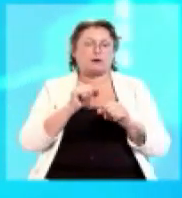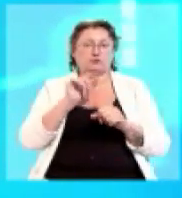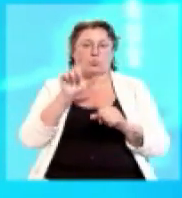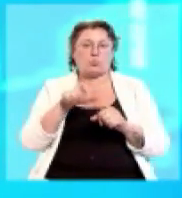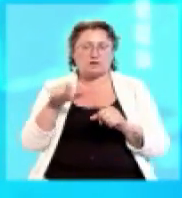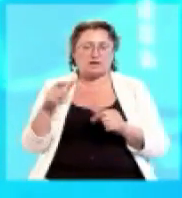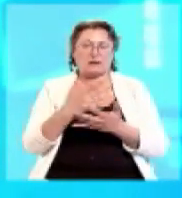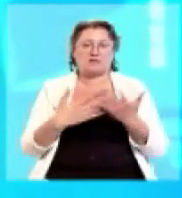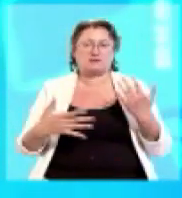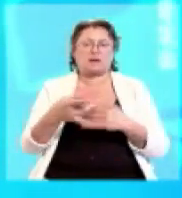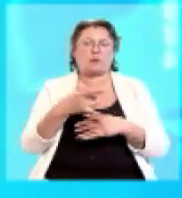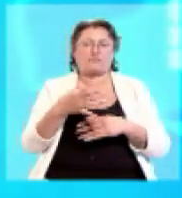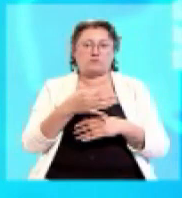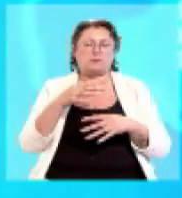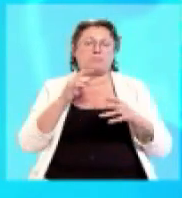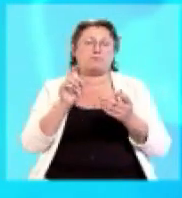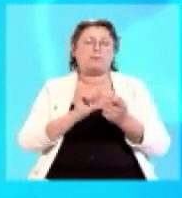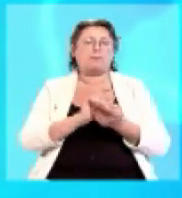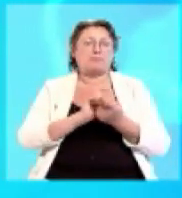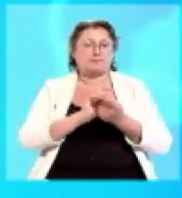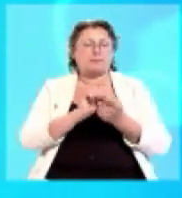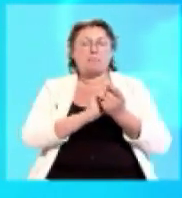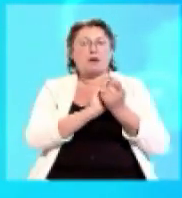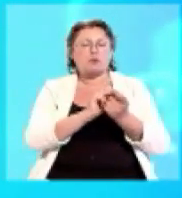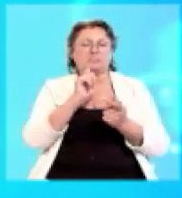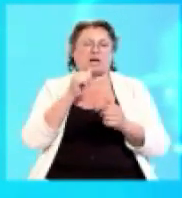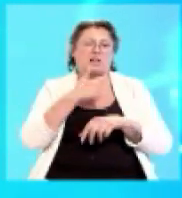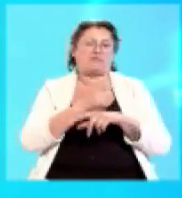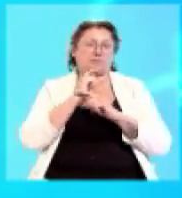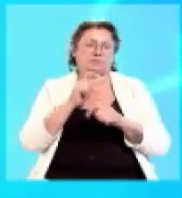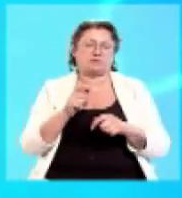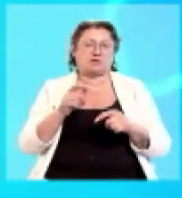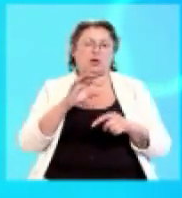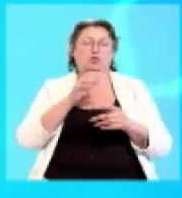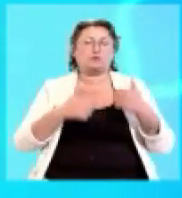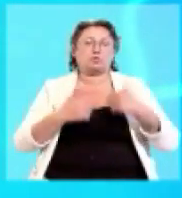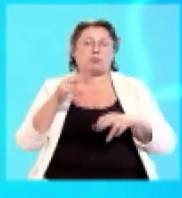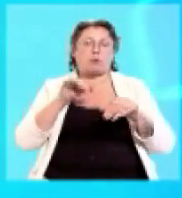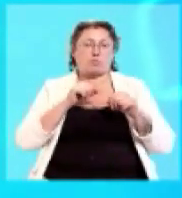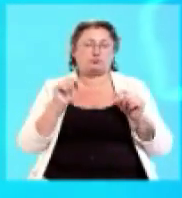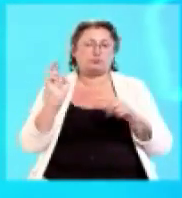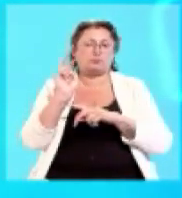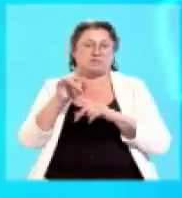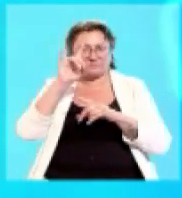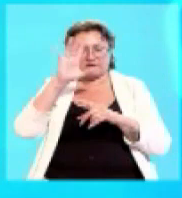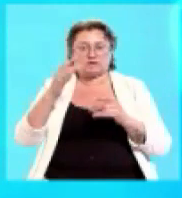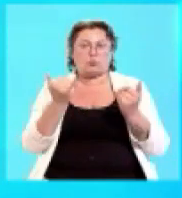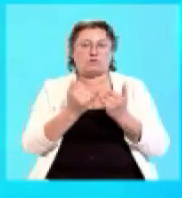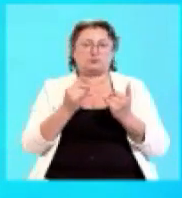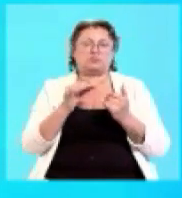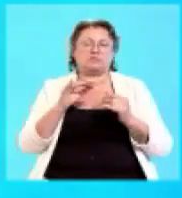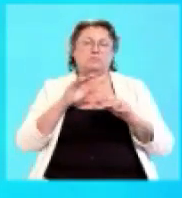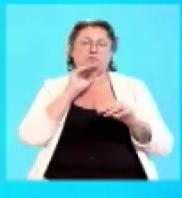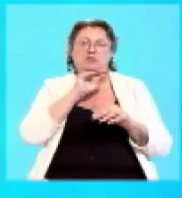разных регионов области боролись за главные призы чемпионата. Турнир по боксу в Карабалыке посетили известные гости из